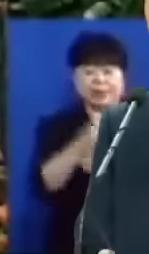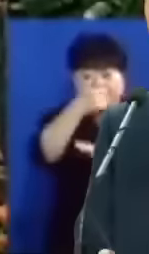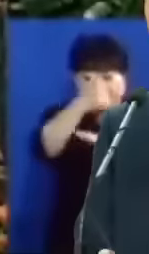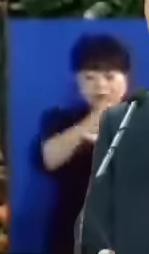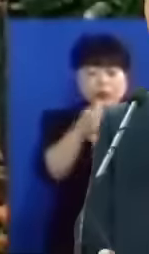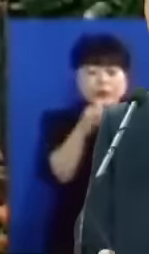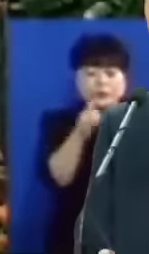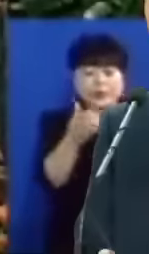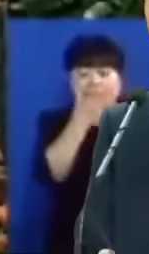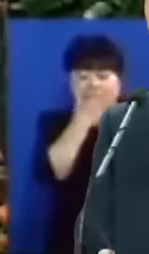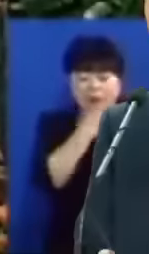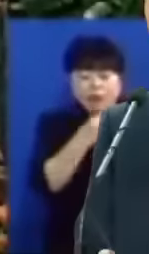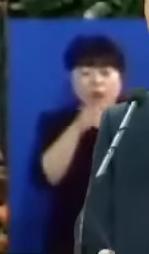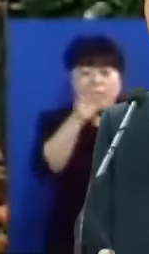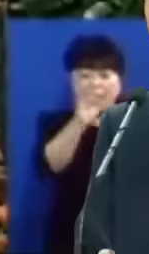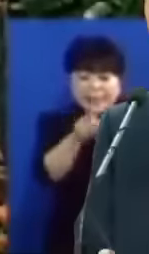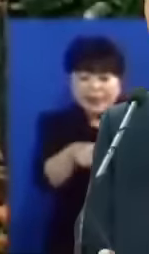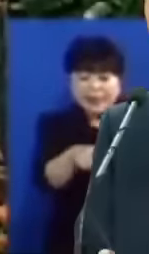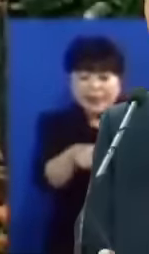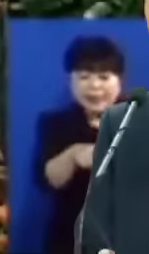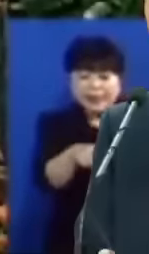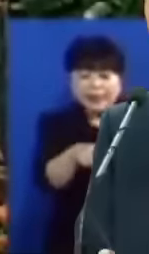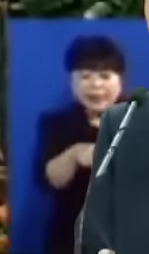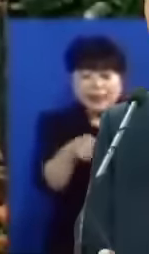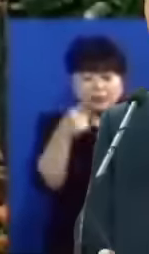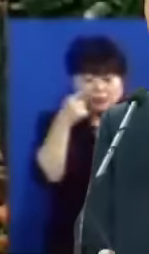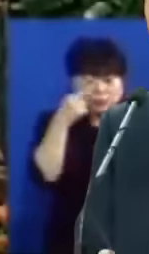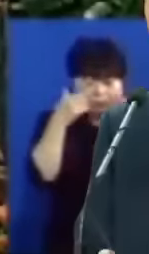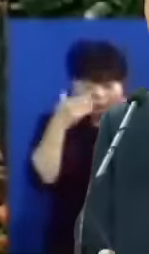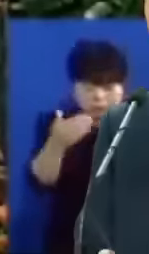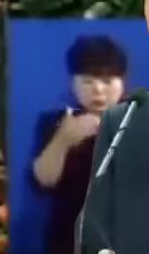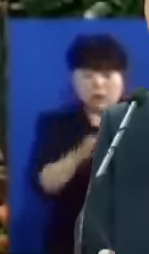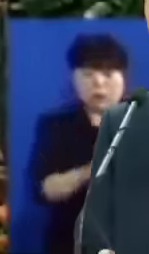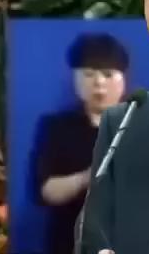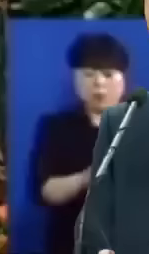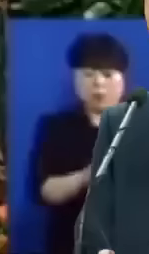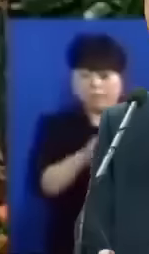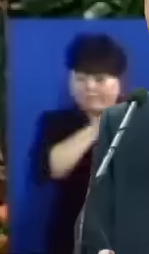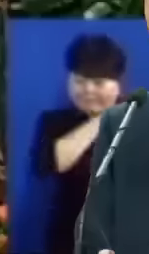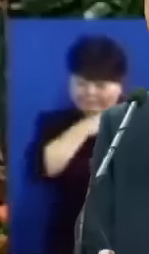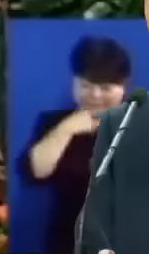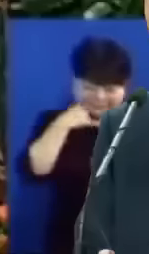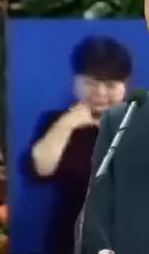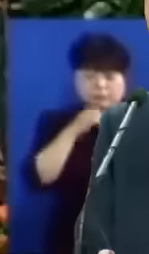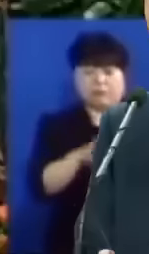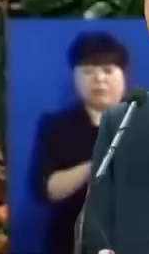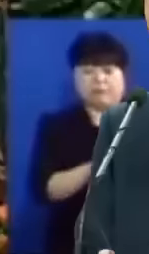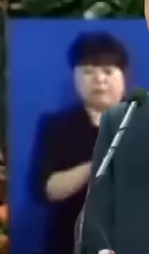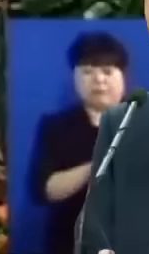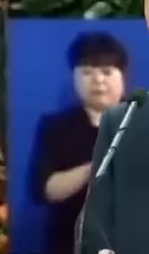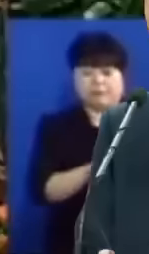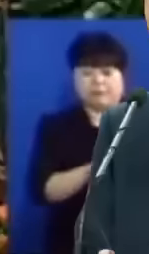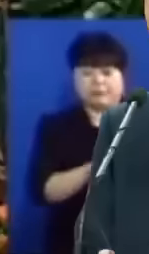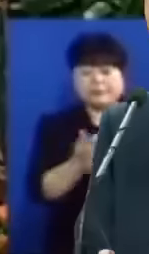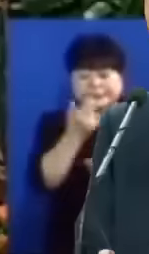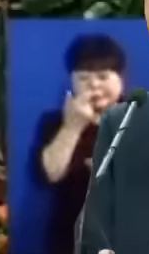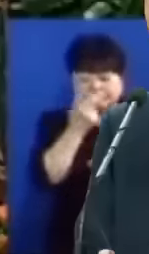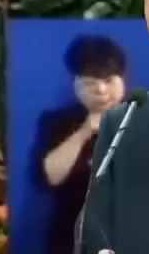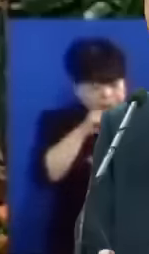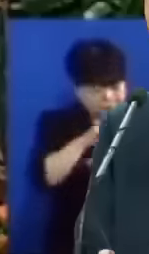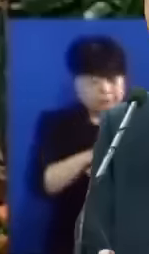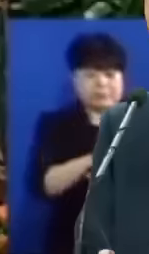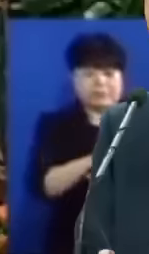결과 사람이 행복할 때 눈도 잘 보이고 입맛도 좋고 냄새도 잘